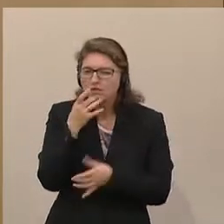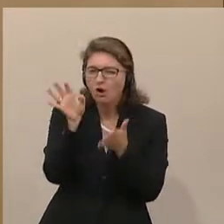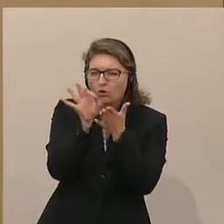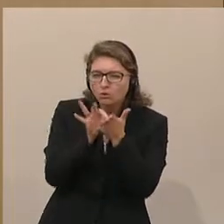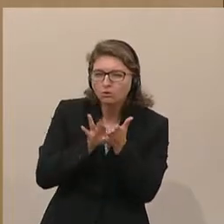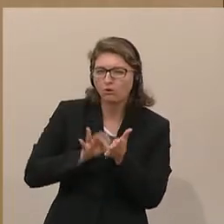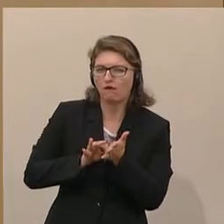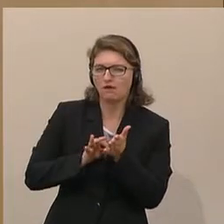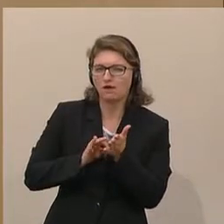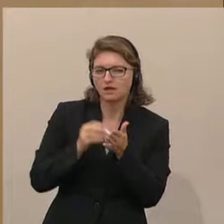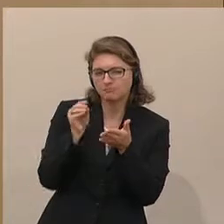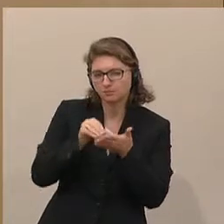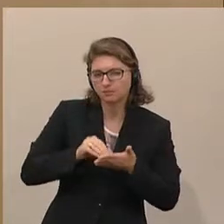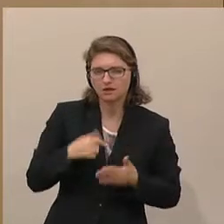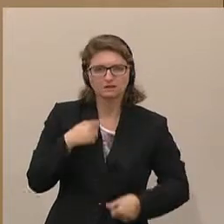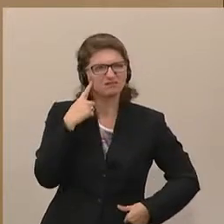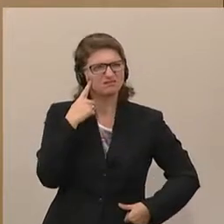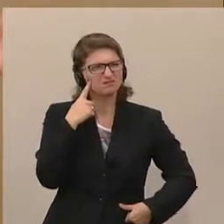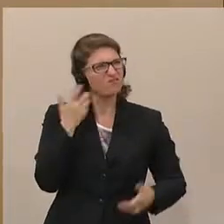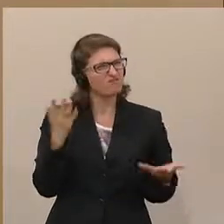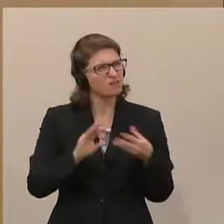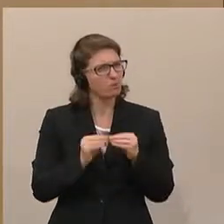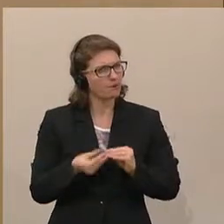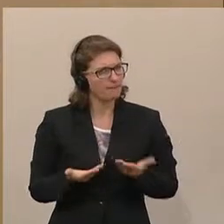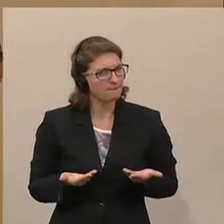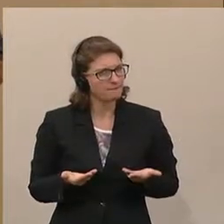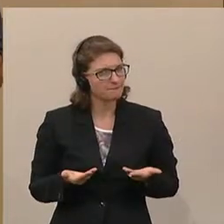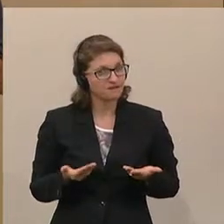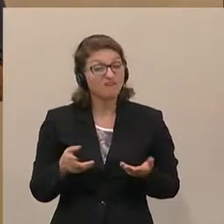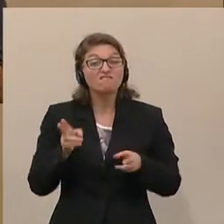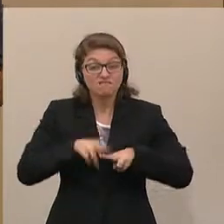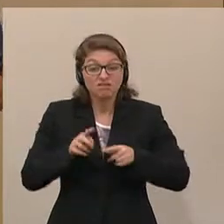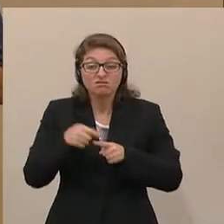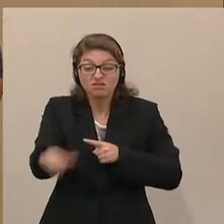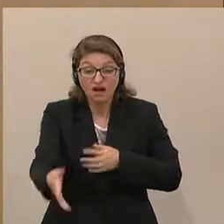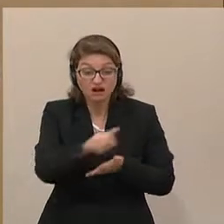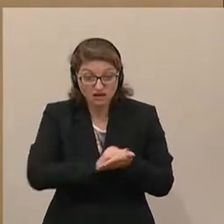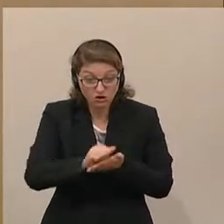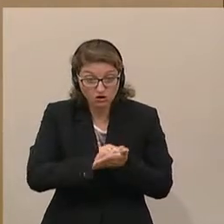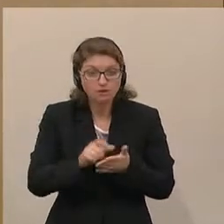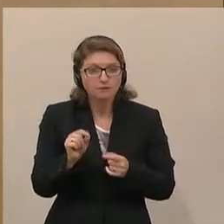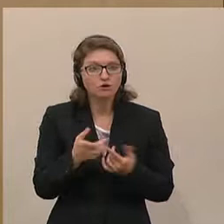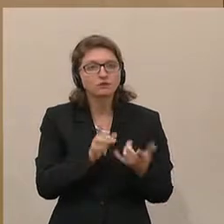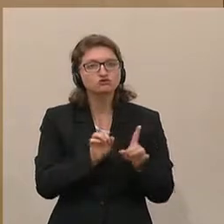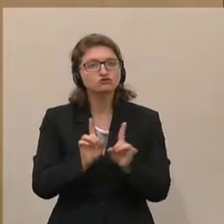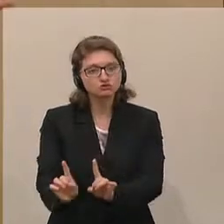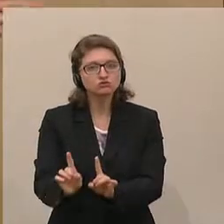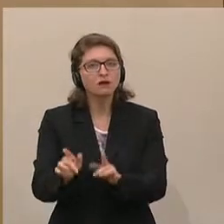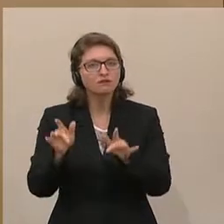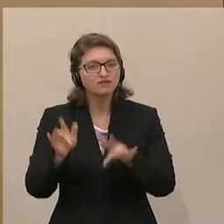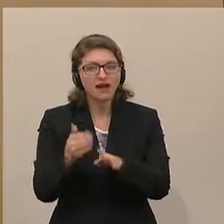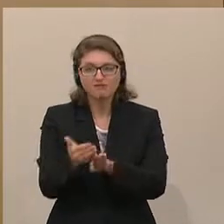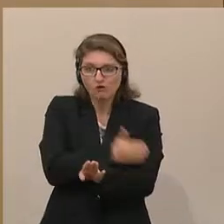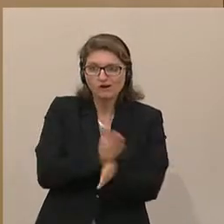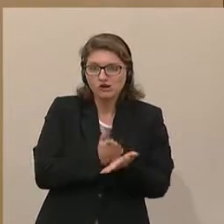protokolliert. Wo ist dann das Problem? Wären sie nachträglich gelöscht worden, wäre ja nur der Zustand hergestellt worden, der an sich